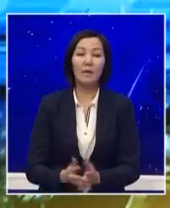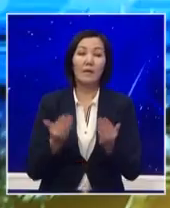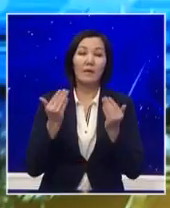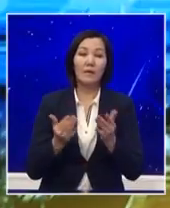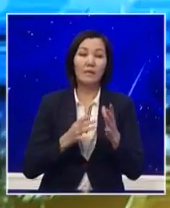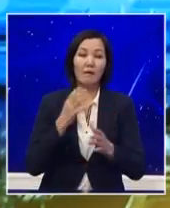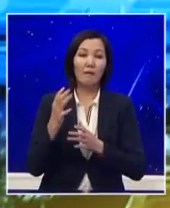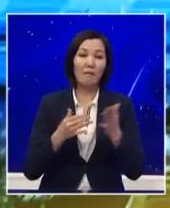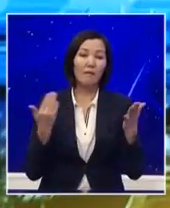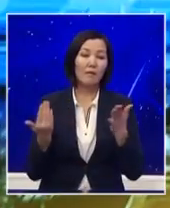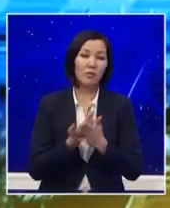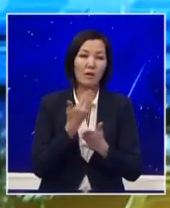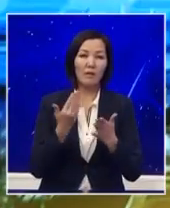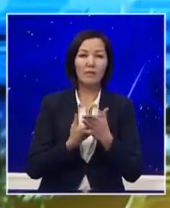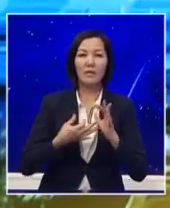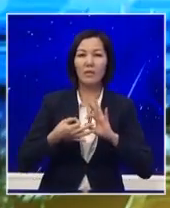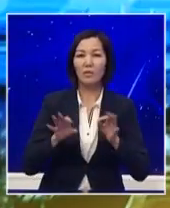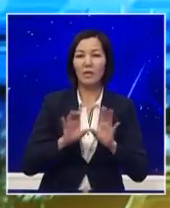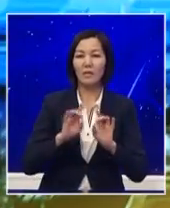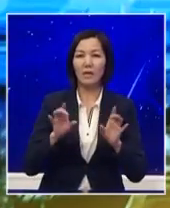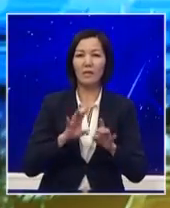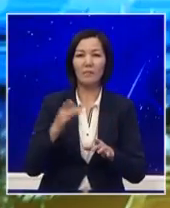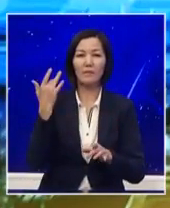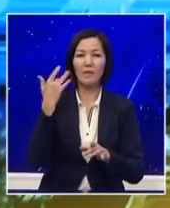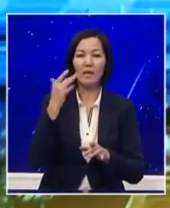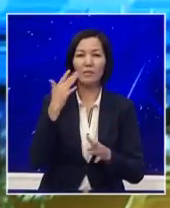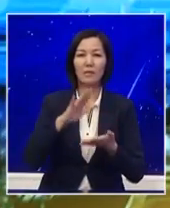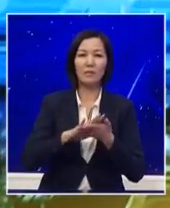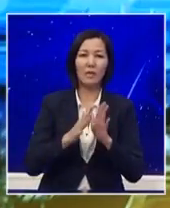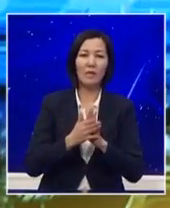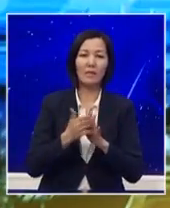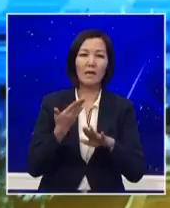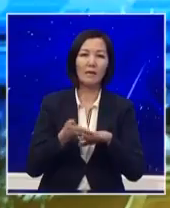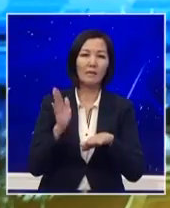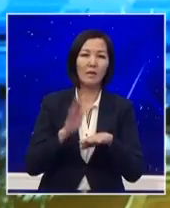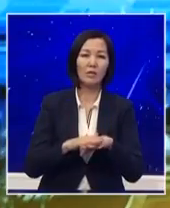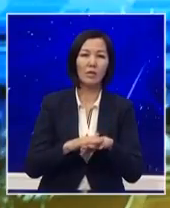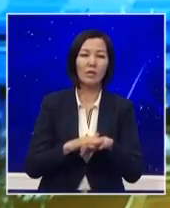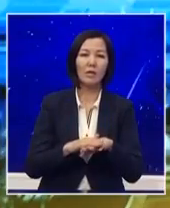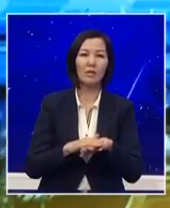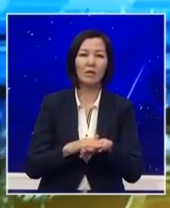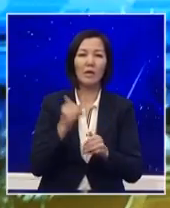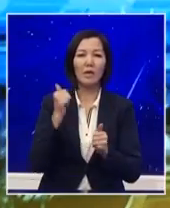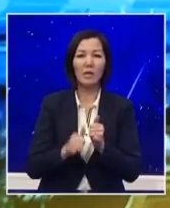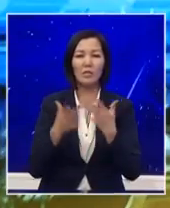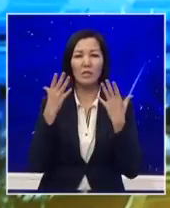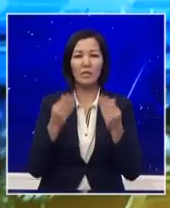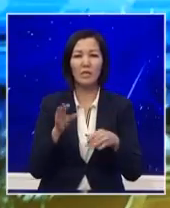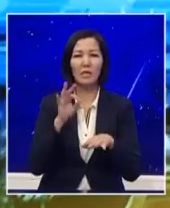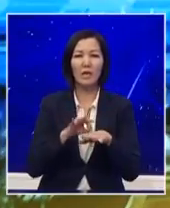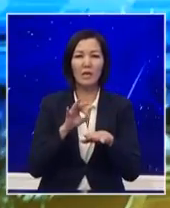Енді әлемде болып жатқан ақпараттарға құлақ салсақ, ақшта эпидемиологиялық жағдай нашар. Күн сайын